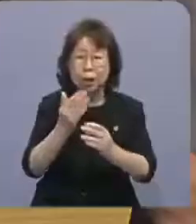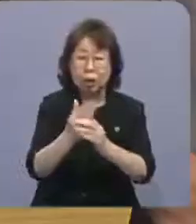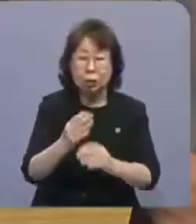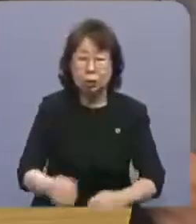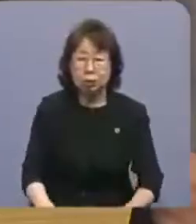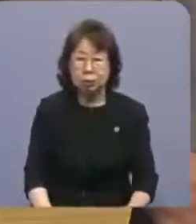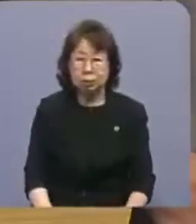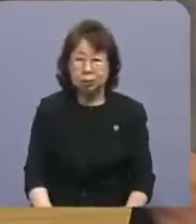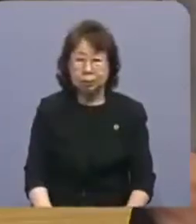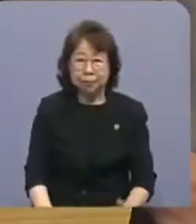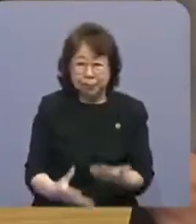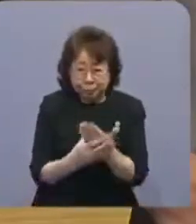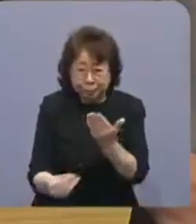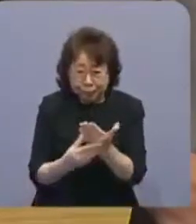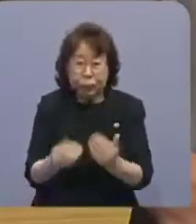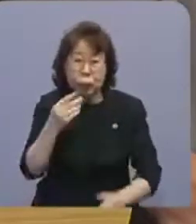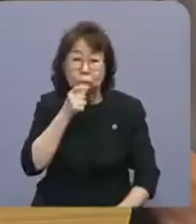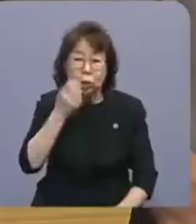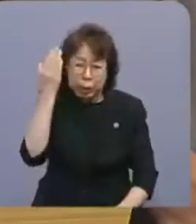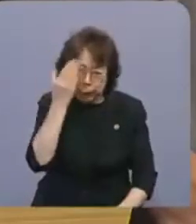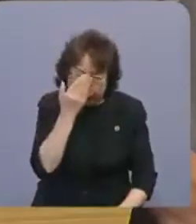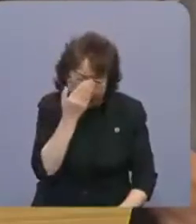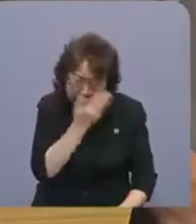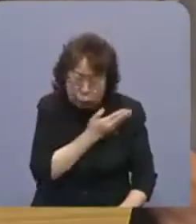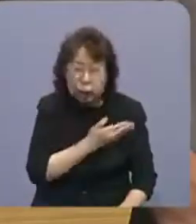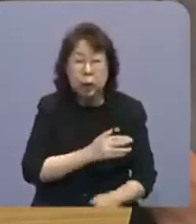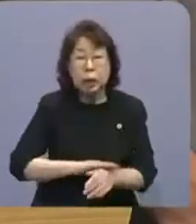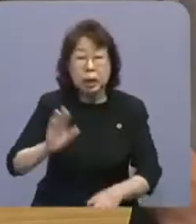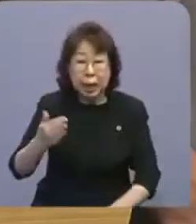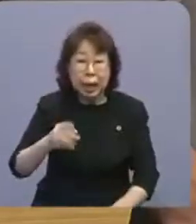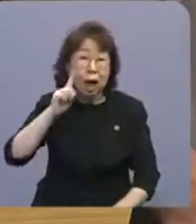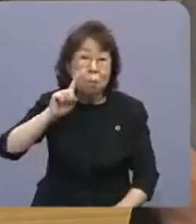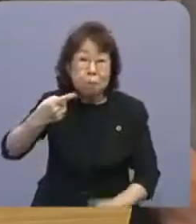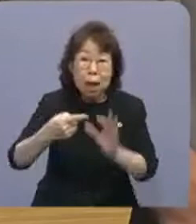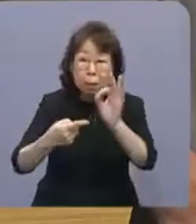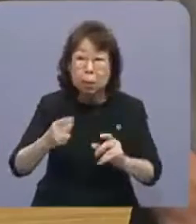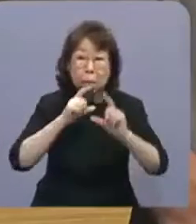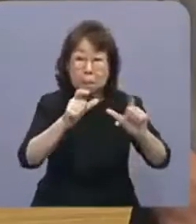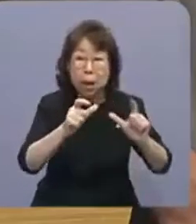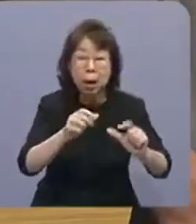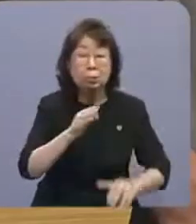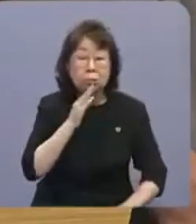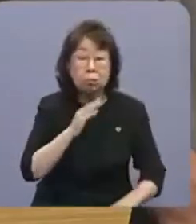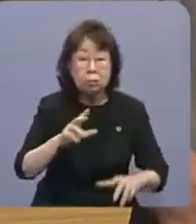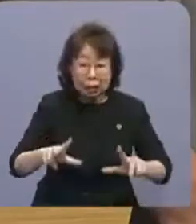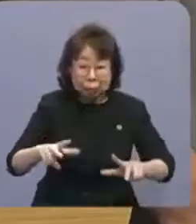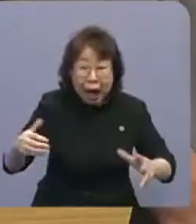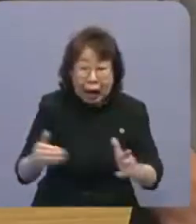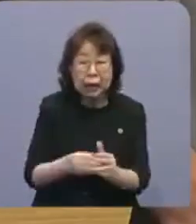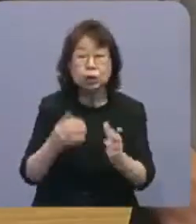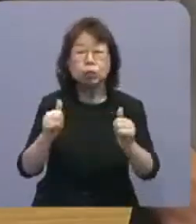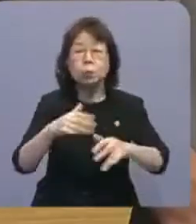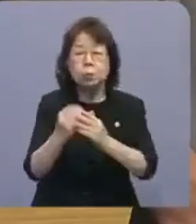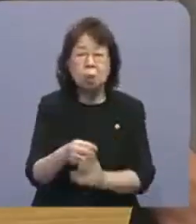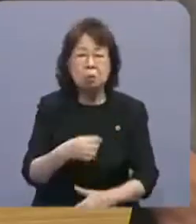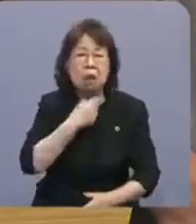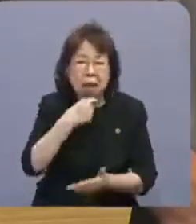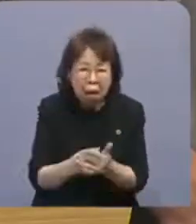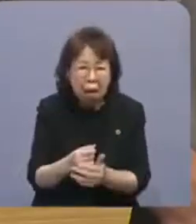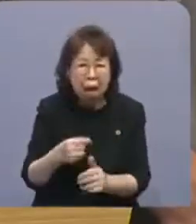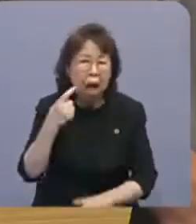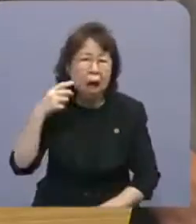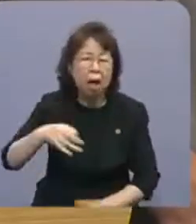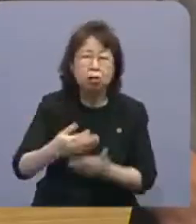시술을 통해서 100% 제가 된다라는 이러한 입장을 통해서 지금까지 국민들을 호도하고 있습니다